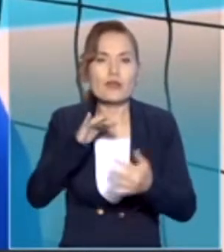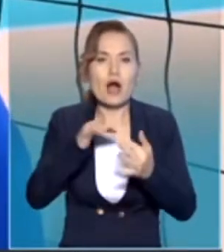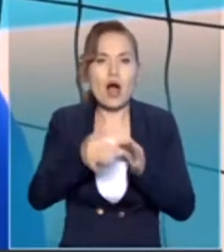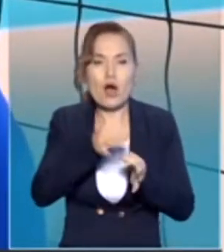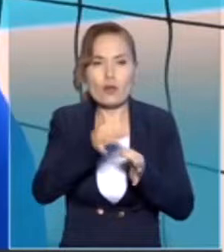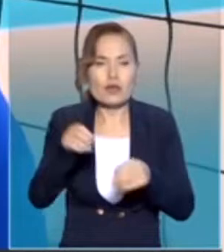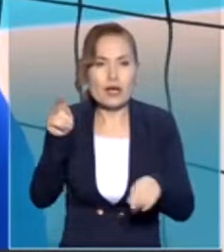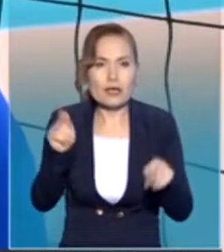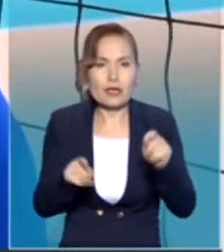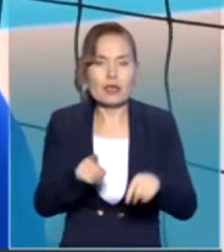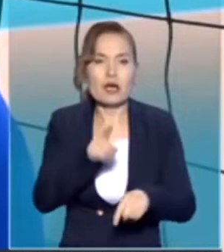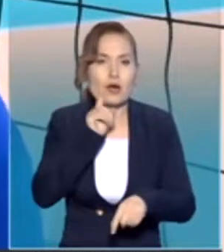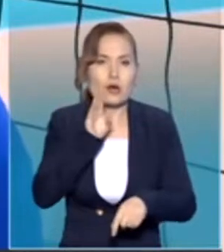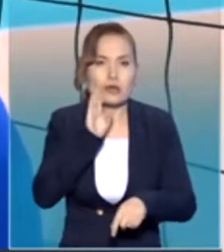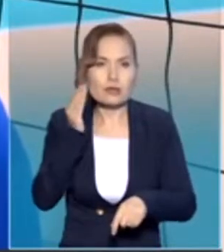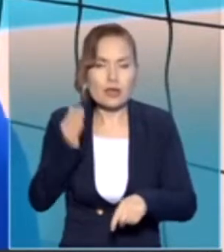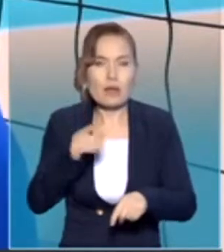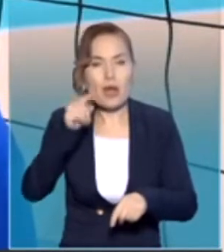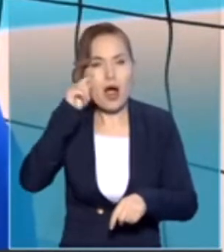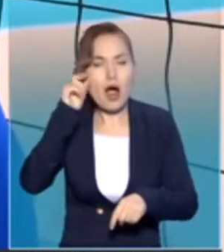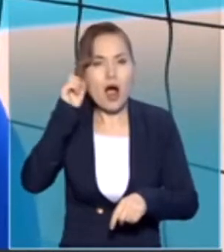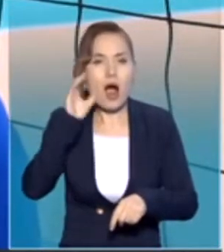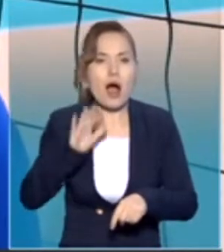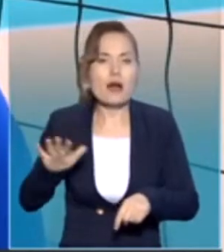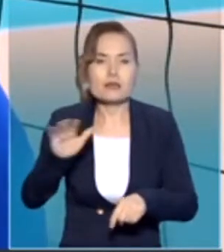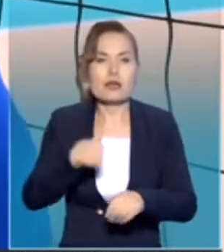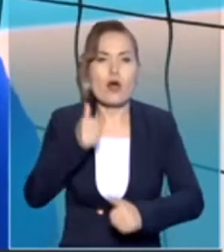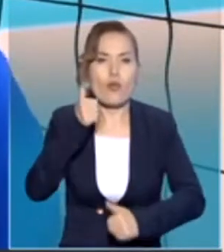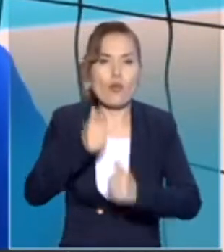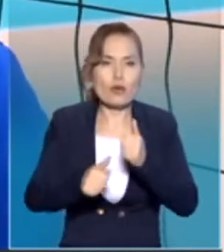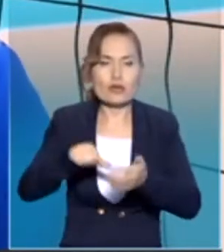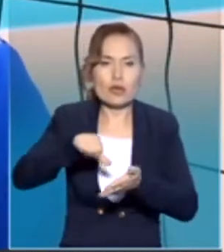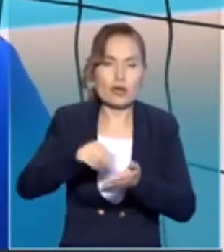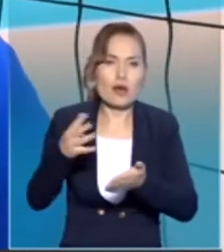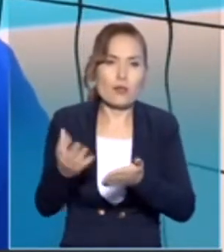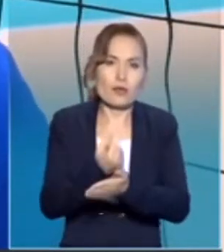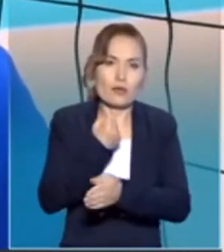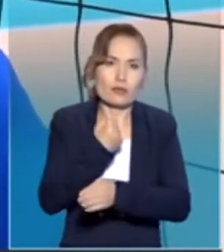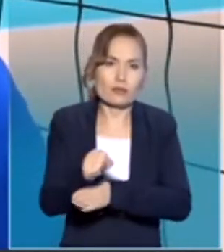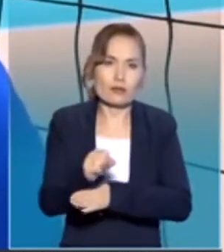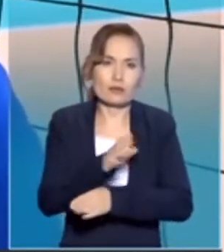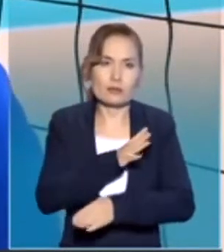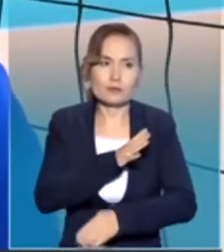шыққан қыздар. Азия чемпионатына қатысуымыз алғаш рет. Бұл жеңіс біз үшін жұлдызды сәт болды.